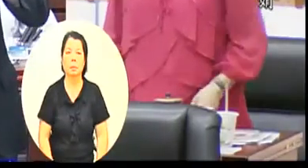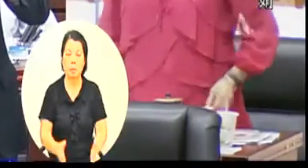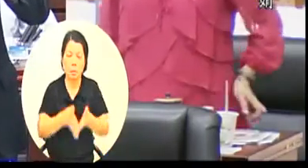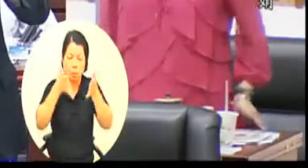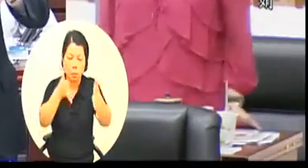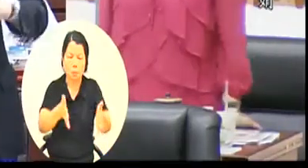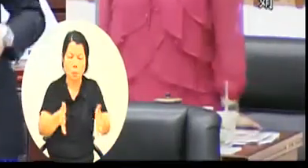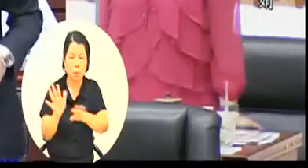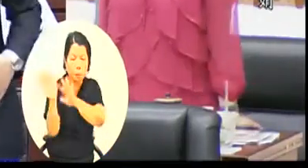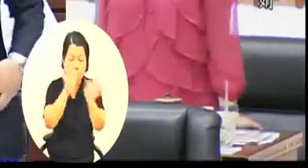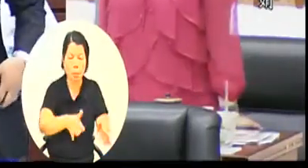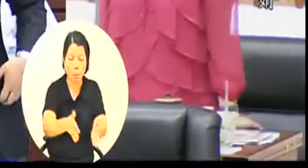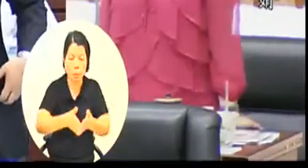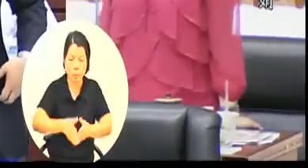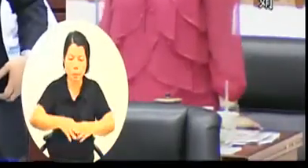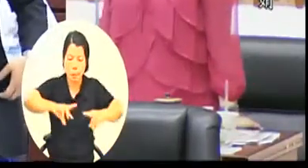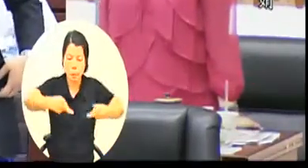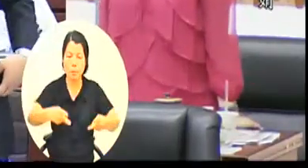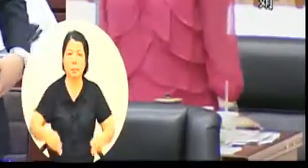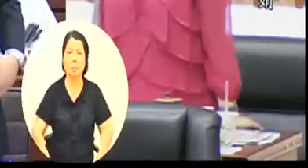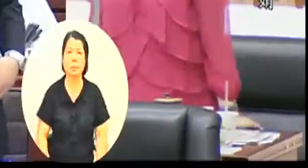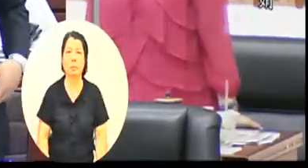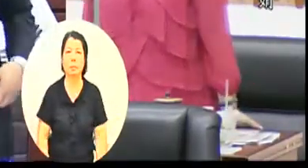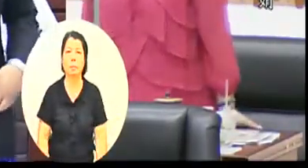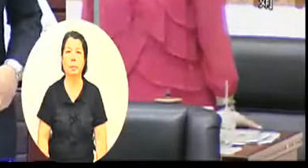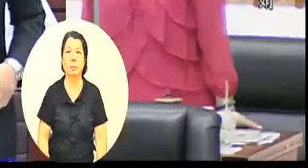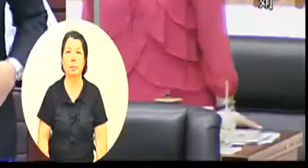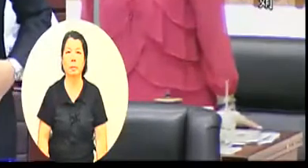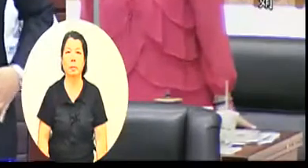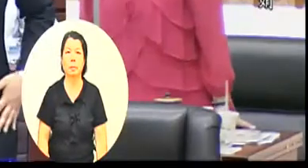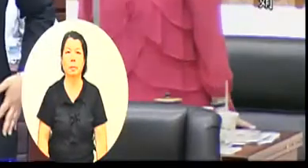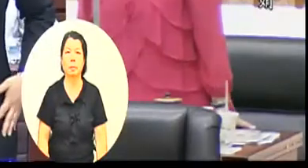对这样的状况去做一个调整。